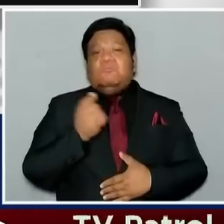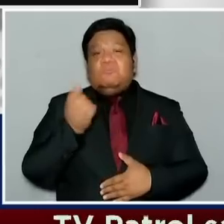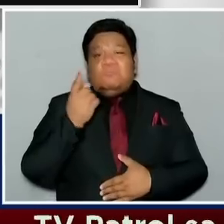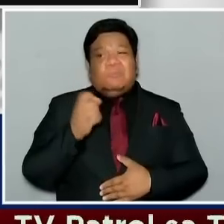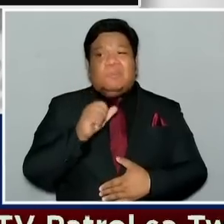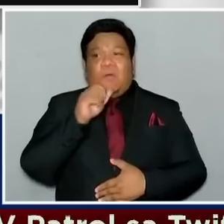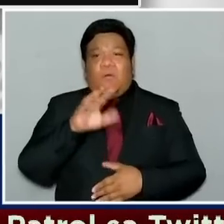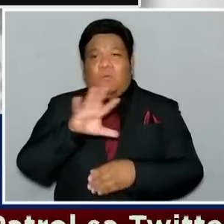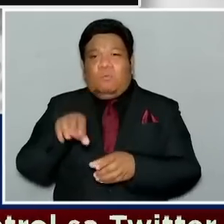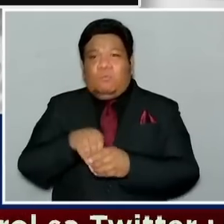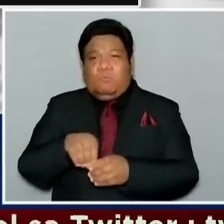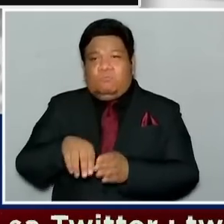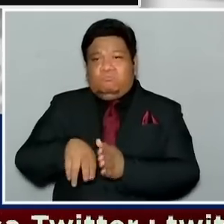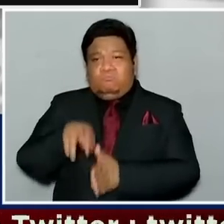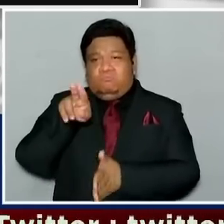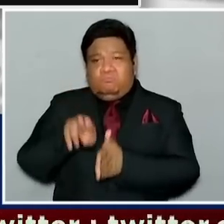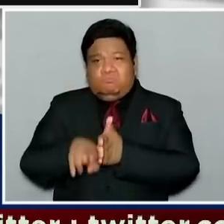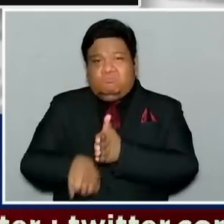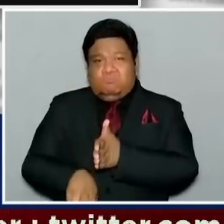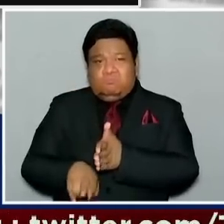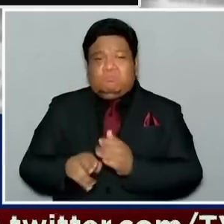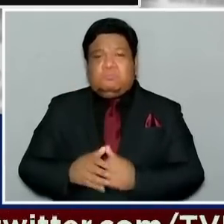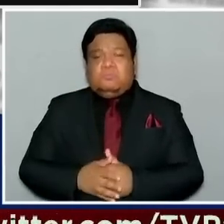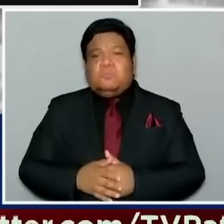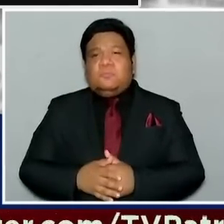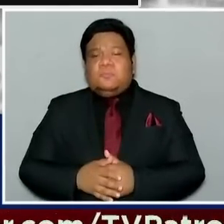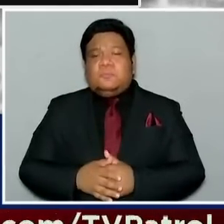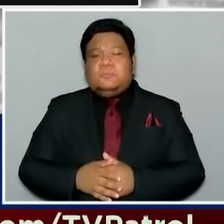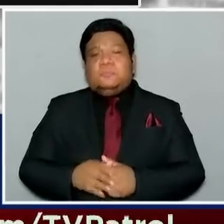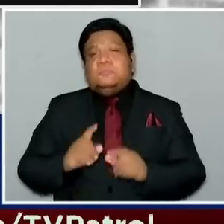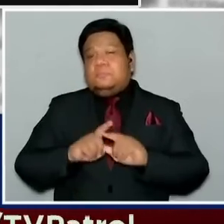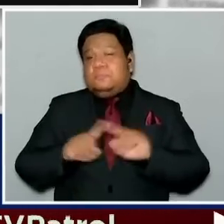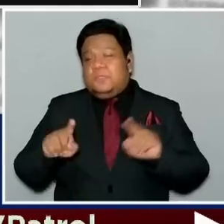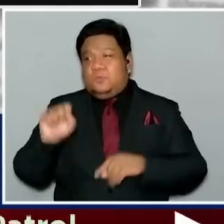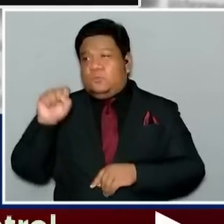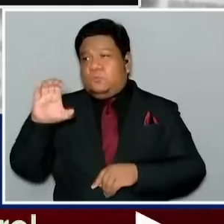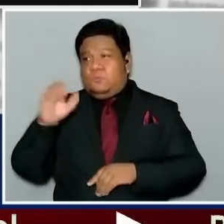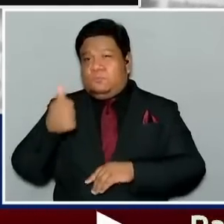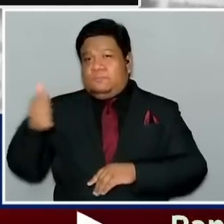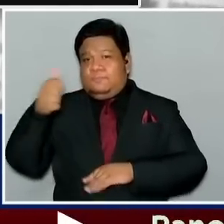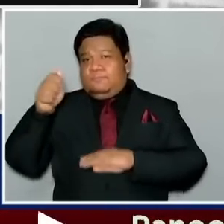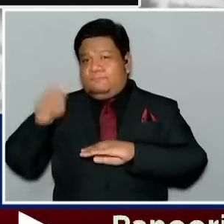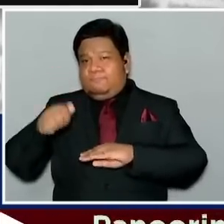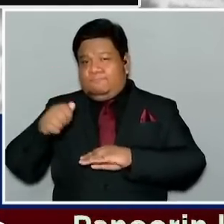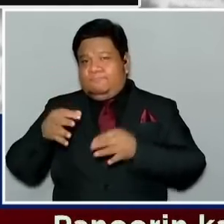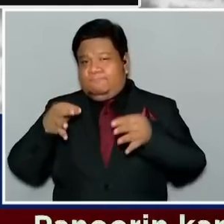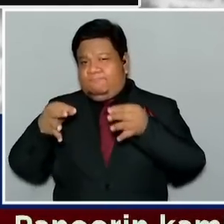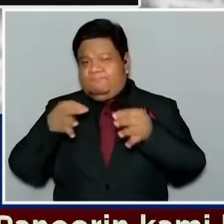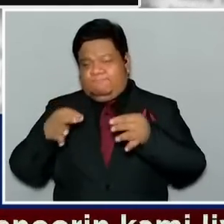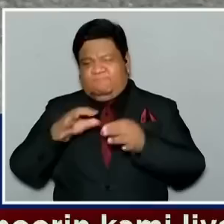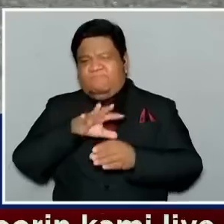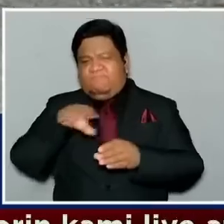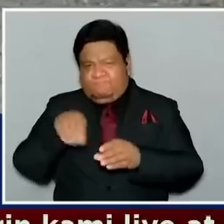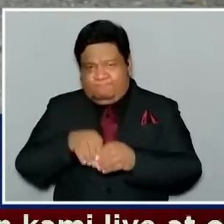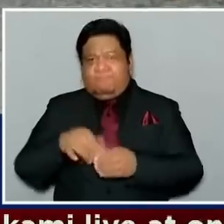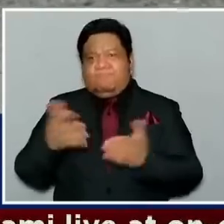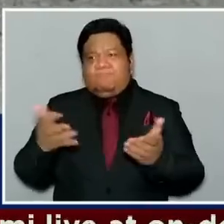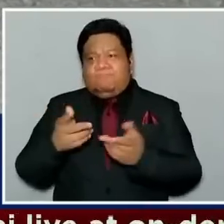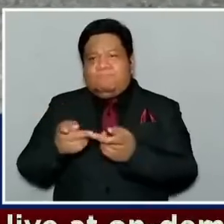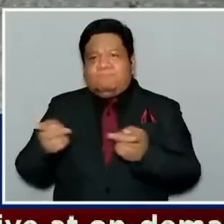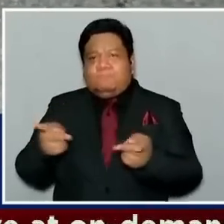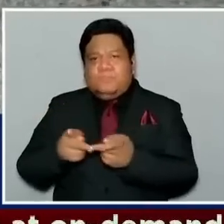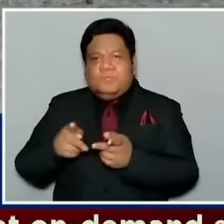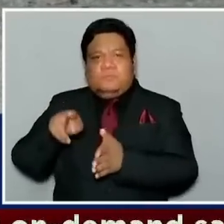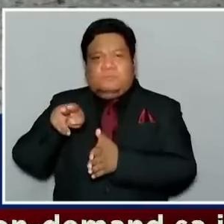kasama sa diskwento ang lote. Pero sinabi ng Korte Suprema na saklaw nito pati ang libingan.